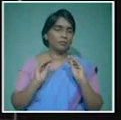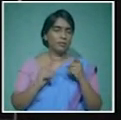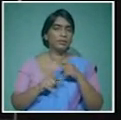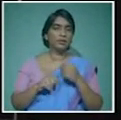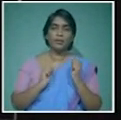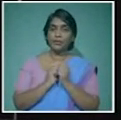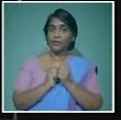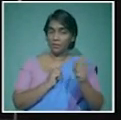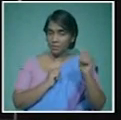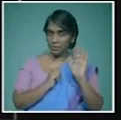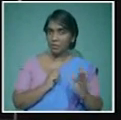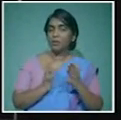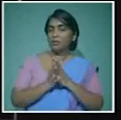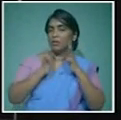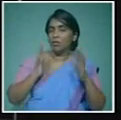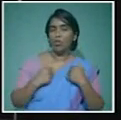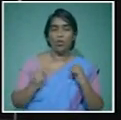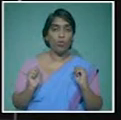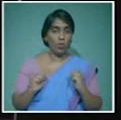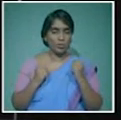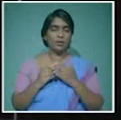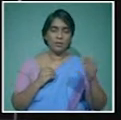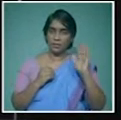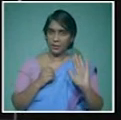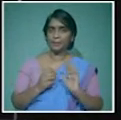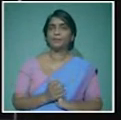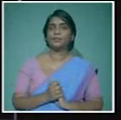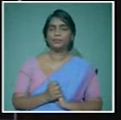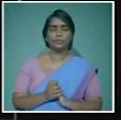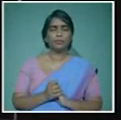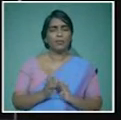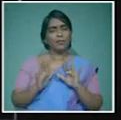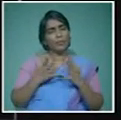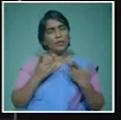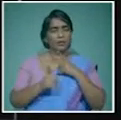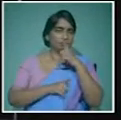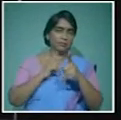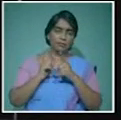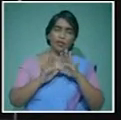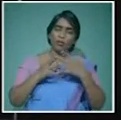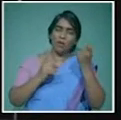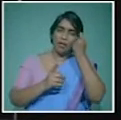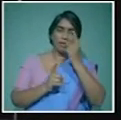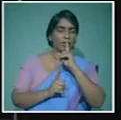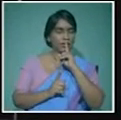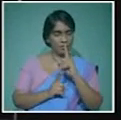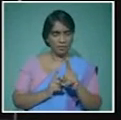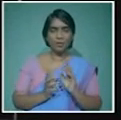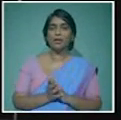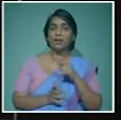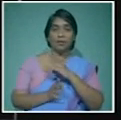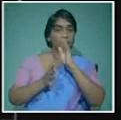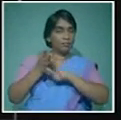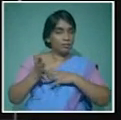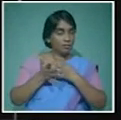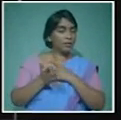ඒ කටයුත්ත කිරීමට ලොකු උත්සාහයක් අරගෙන තියෙනවා. මොනවා සඳහන් කළත් මොනවා යෝජනා කළත් මේ